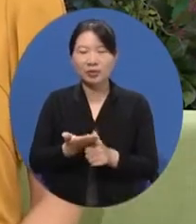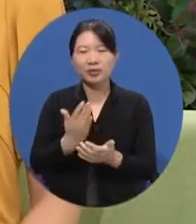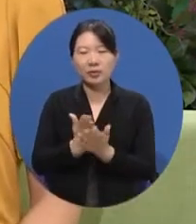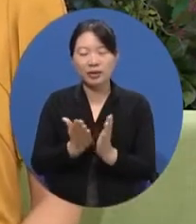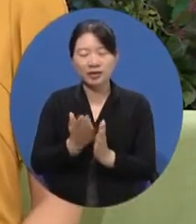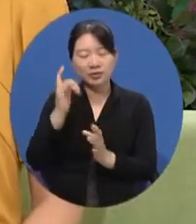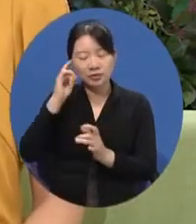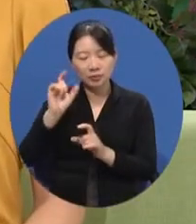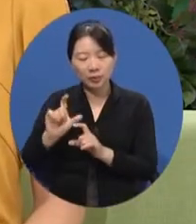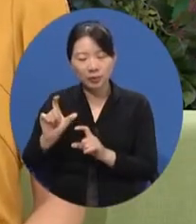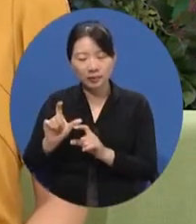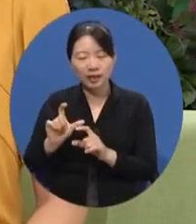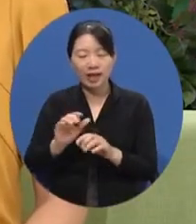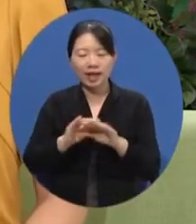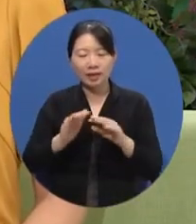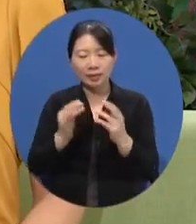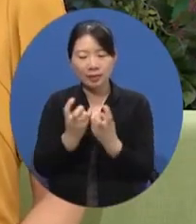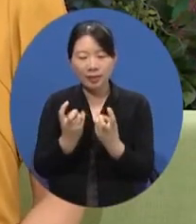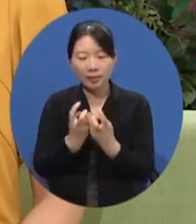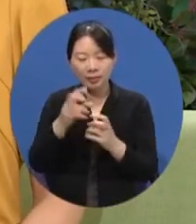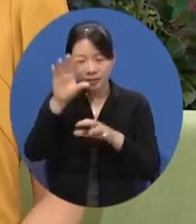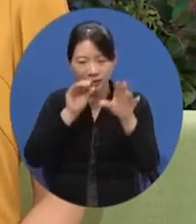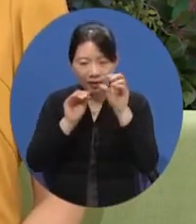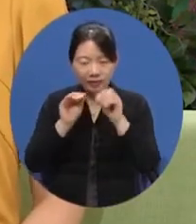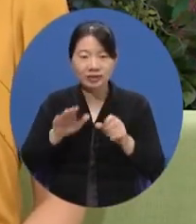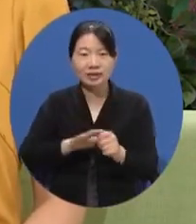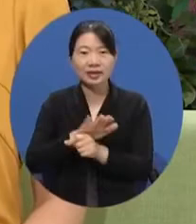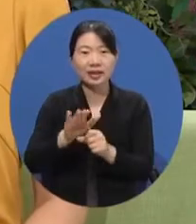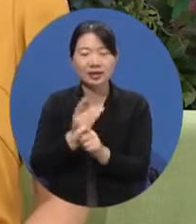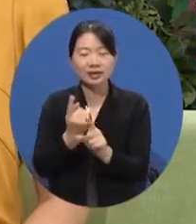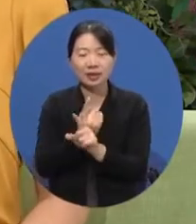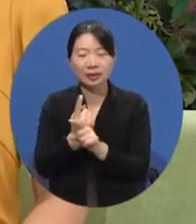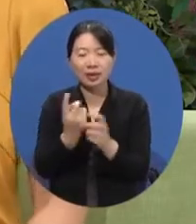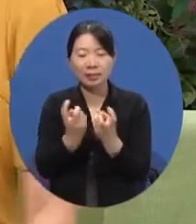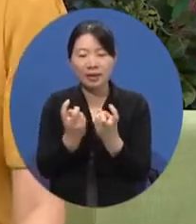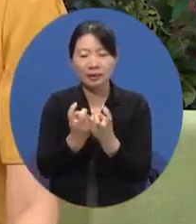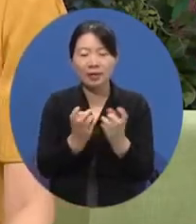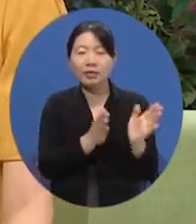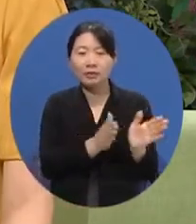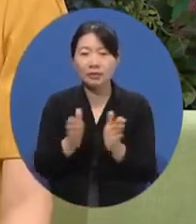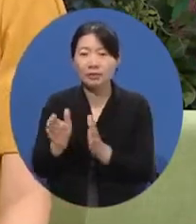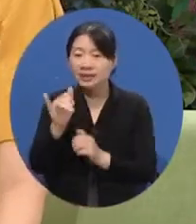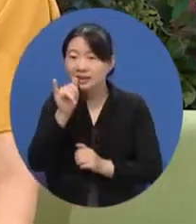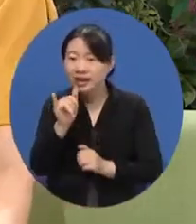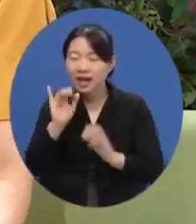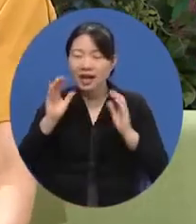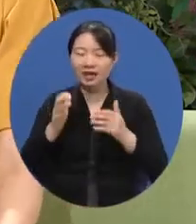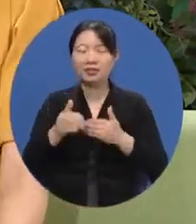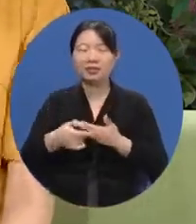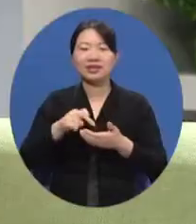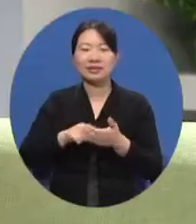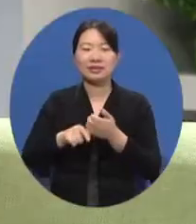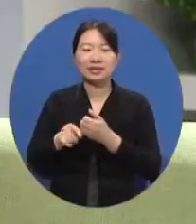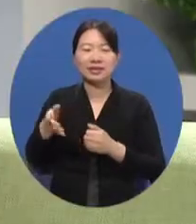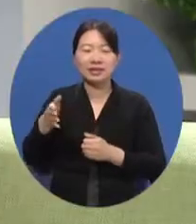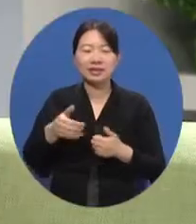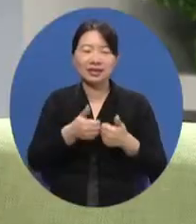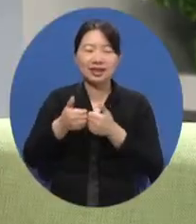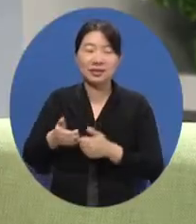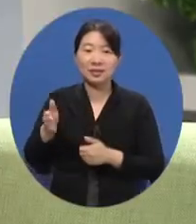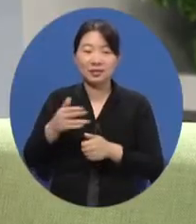해결책도 찾아보는 사랑의 처방전 준비가 되어 있습니다. 오늘 도움 말씀 주실 아동 심리 상담 전문가 이보연 선생님 나오셨습니다. 안녕하세요.